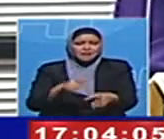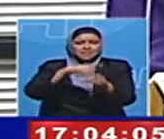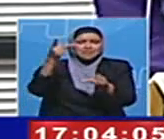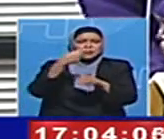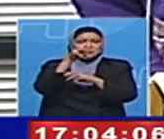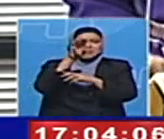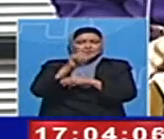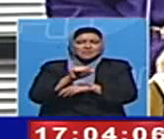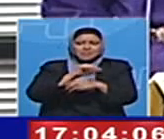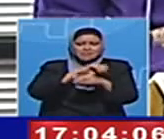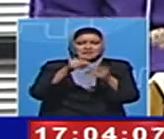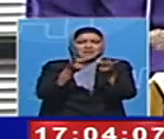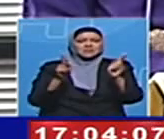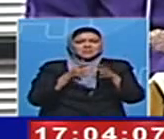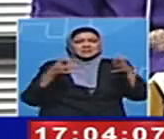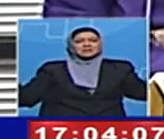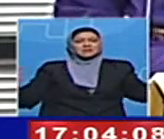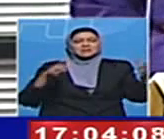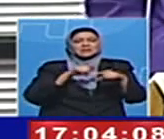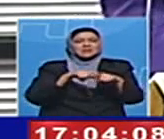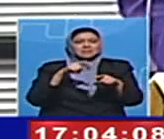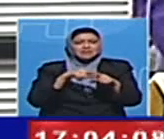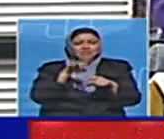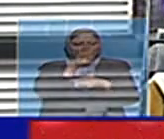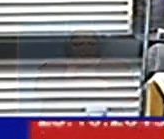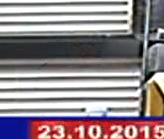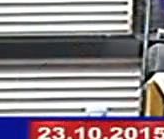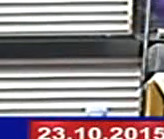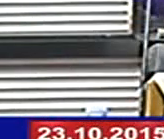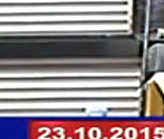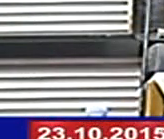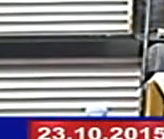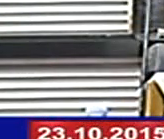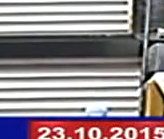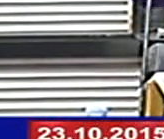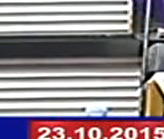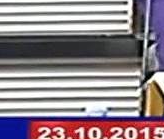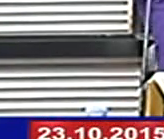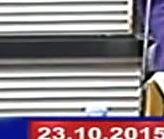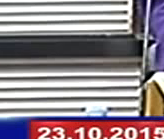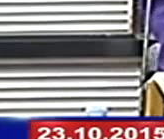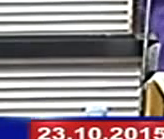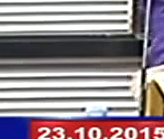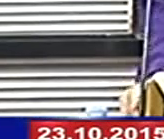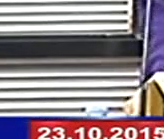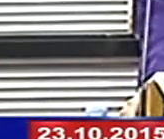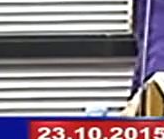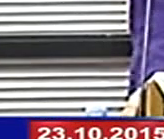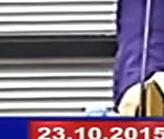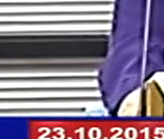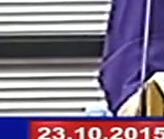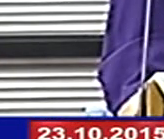65,000 hektar di Sarawak dan 11.000 hektar di Sabah kelima r260